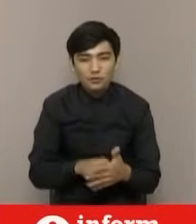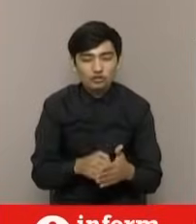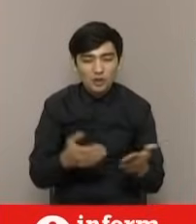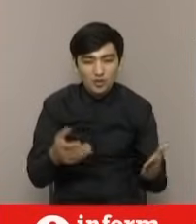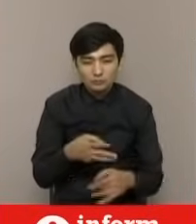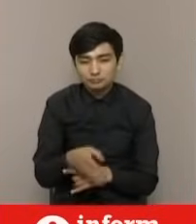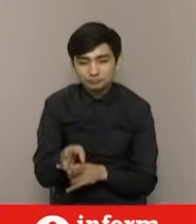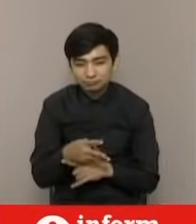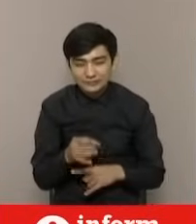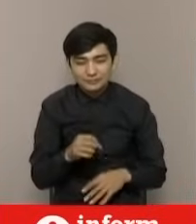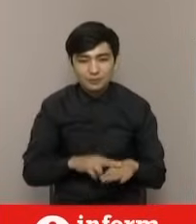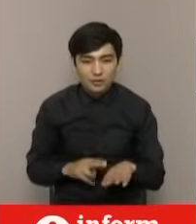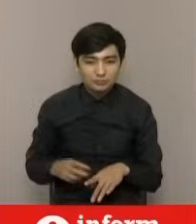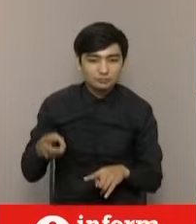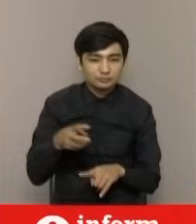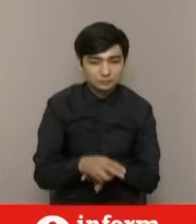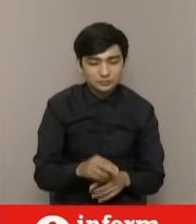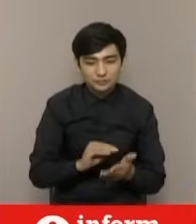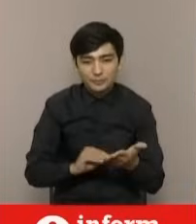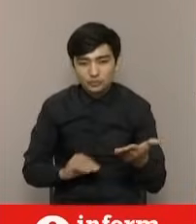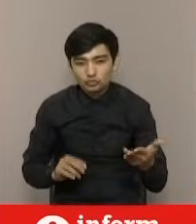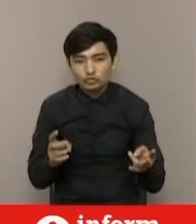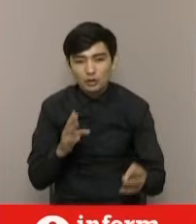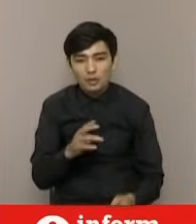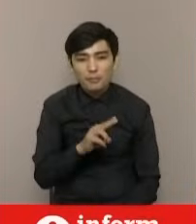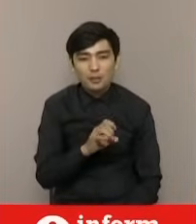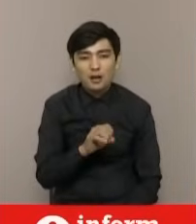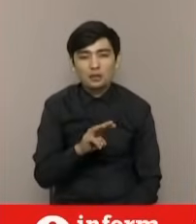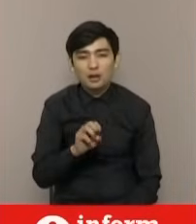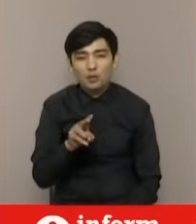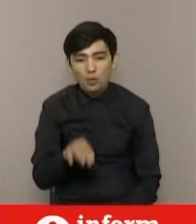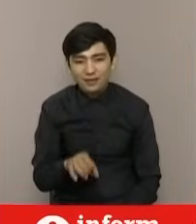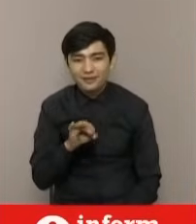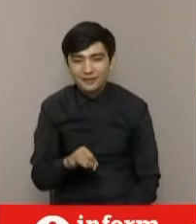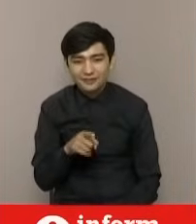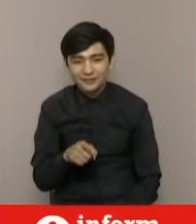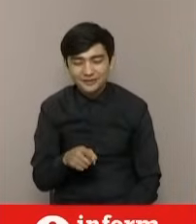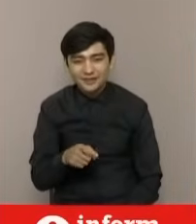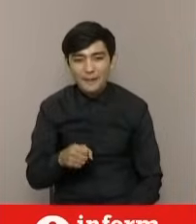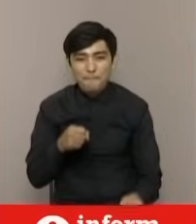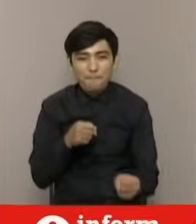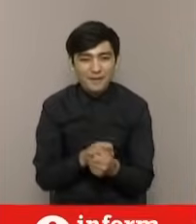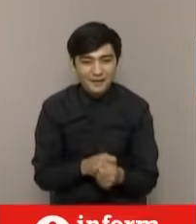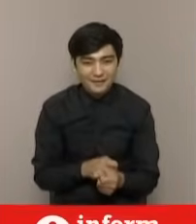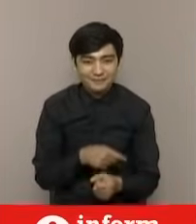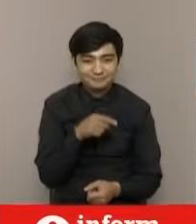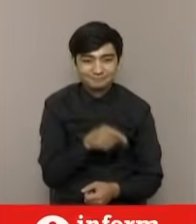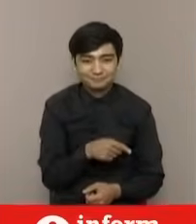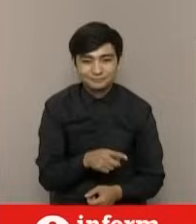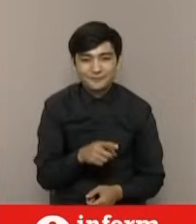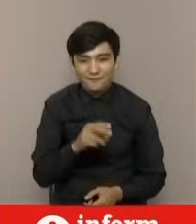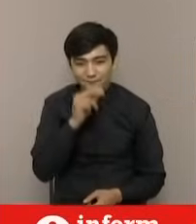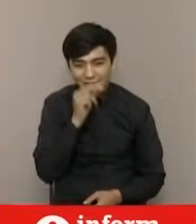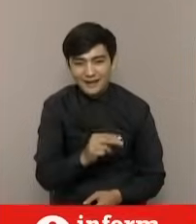Полиция должна приехать, составить протокол, в котором будет отражено, что именно в результате вот этого, да, то есть